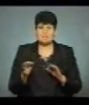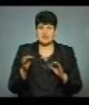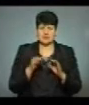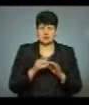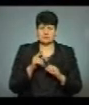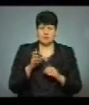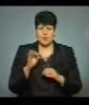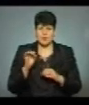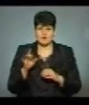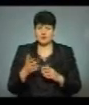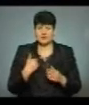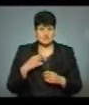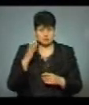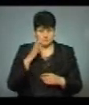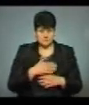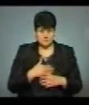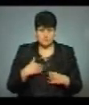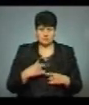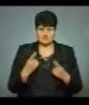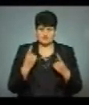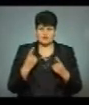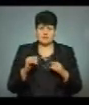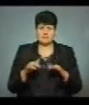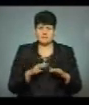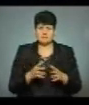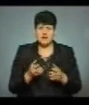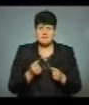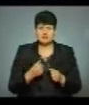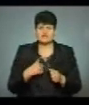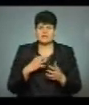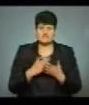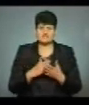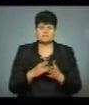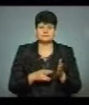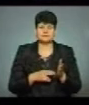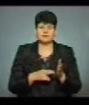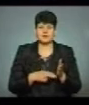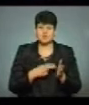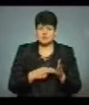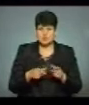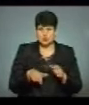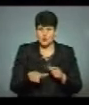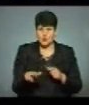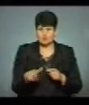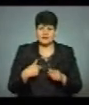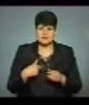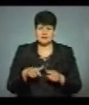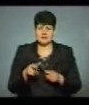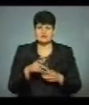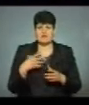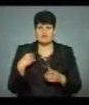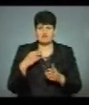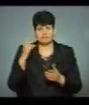нас не прислухаються, ми будемо далі радикальні дії приймати. У нас є залізна дорога, через проходить через село, у нас є траса